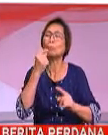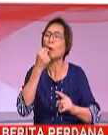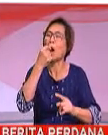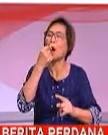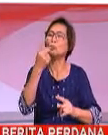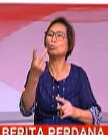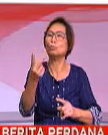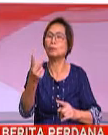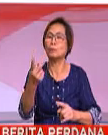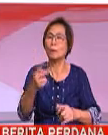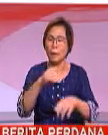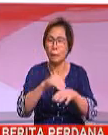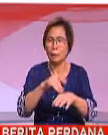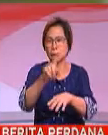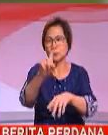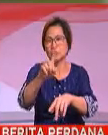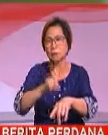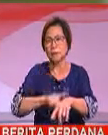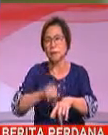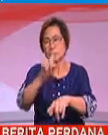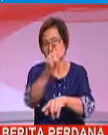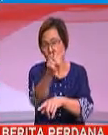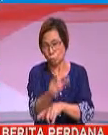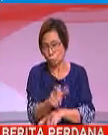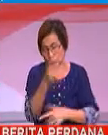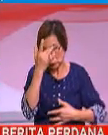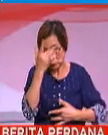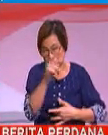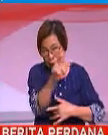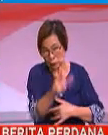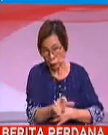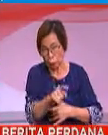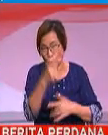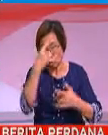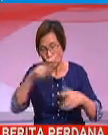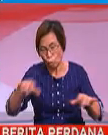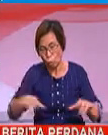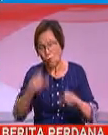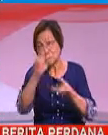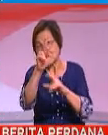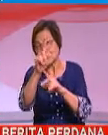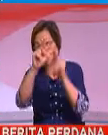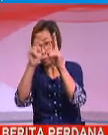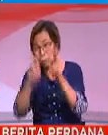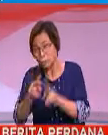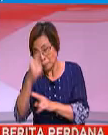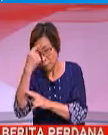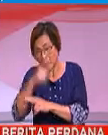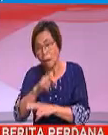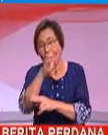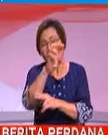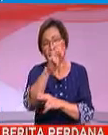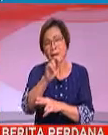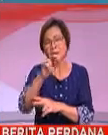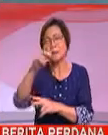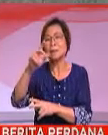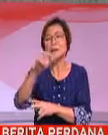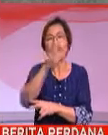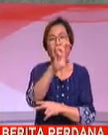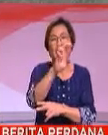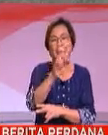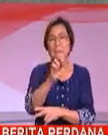dilakukan pada satu pasien untuk menjalankan satu ujian. Manakala bagi RTK